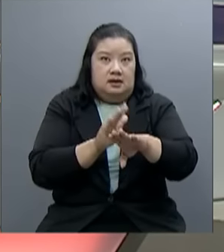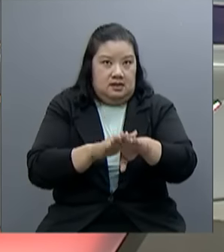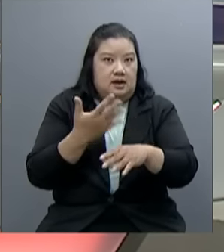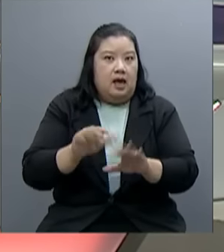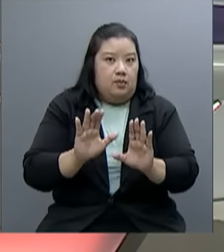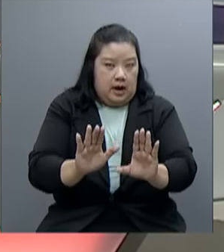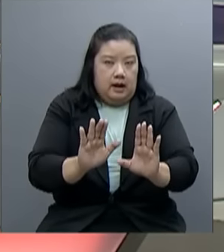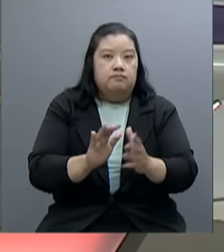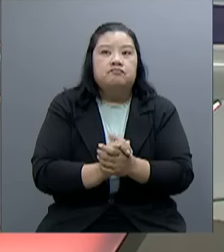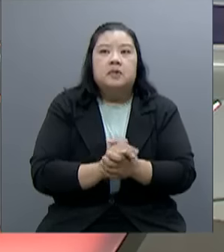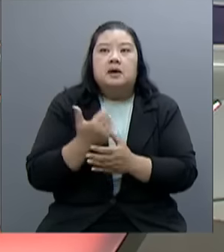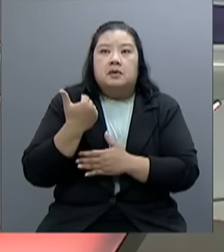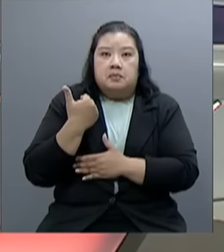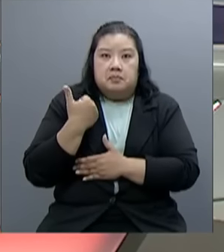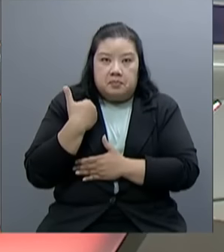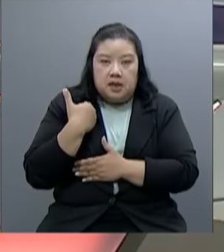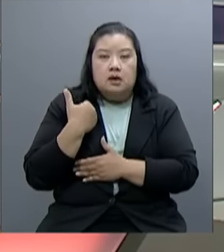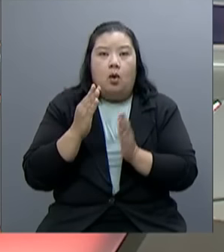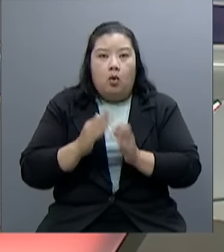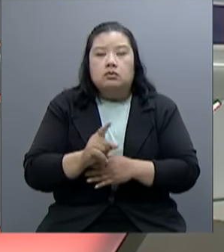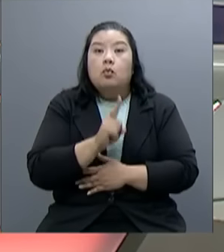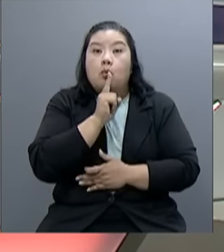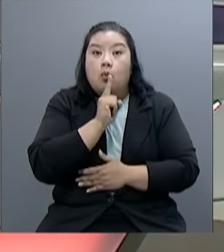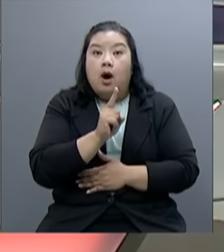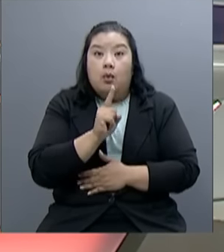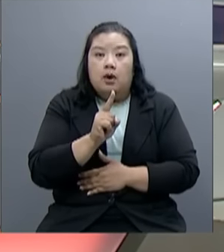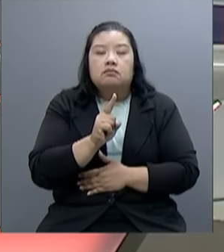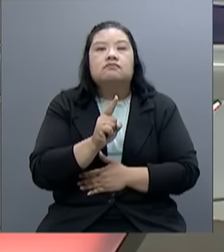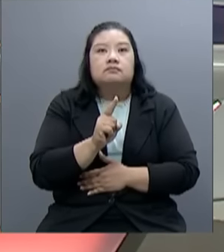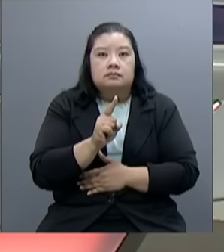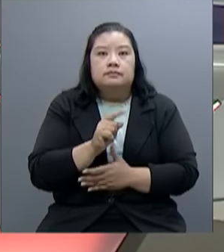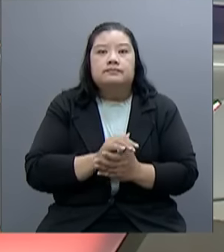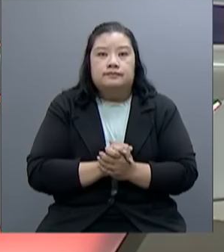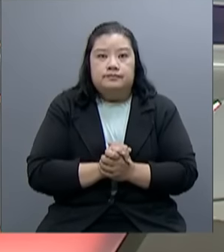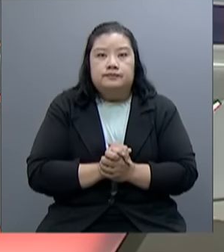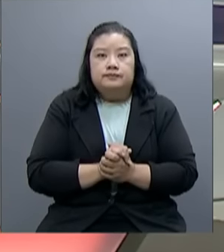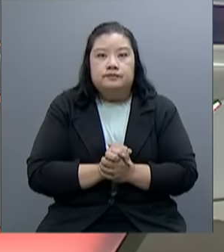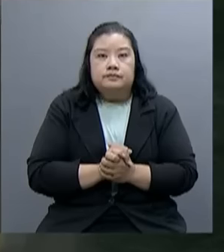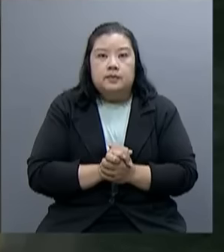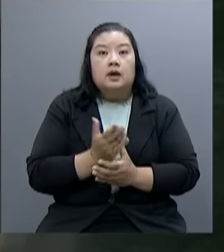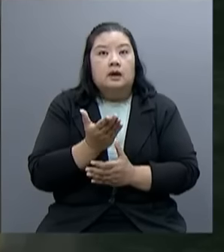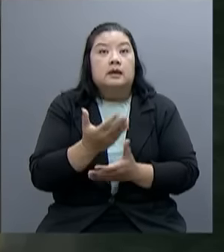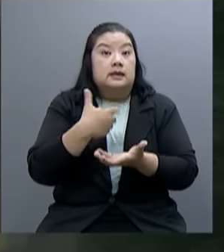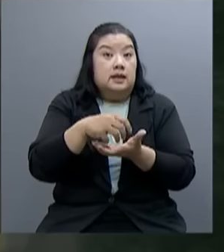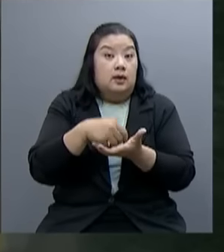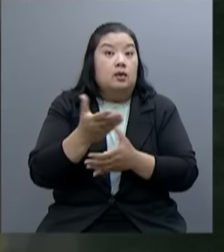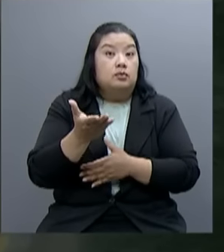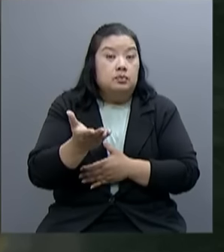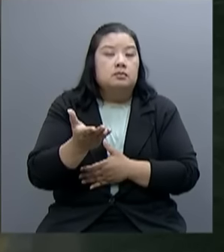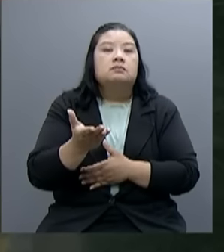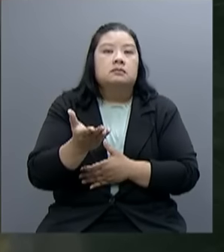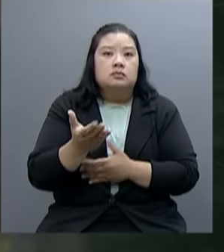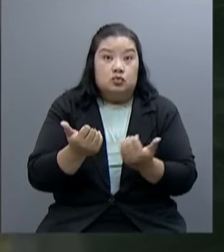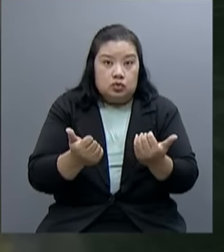แต่ทีนี้มันมีอีกเรื่องนึงข้อครหาเนี่ยมันไปไกลกว่าประเด็นในประเทศแล้วด้วยนะคะคุณทิพย์ตะวันเพราะมีรายงานบอกว่า